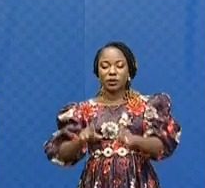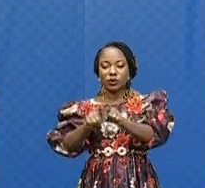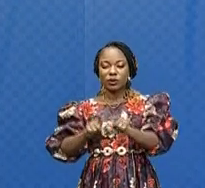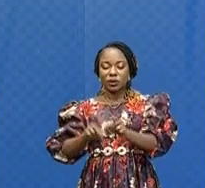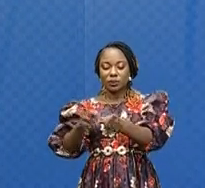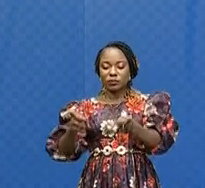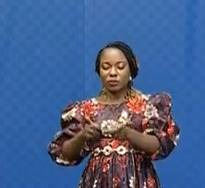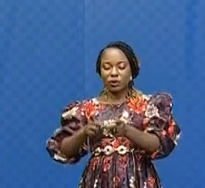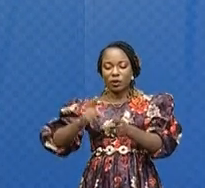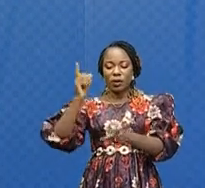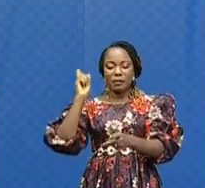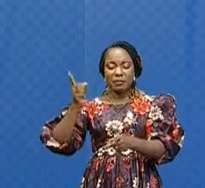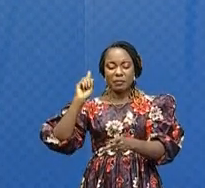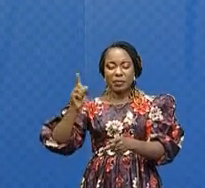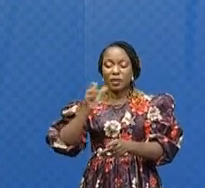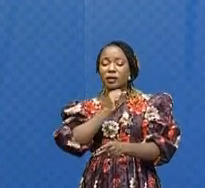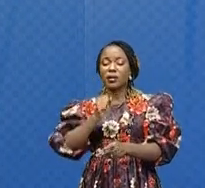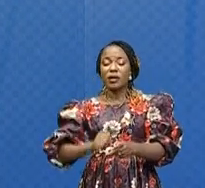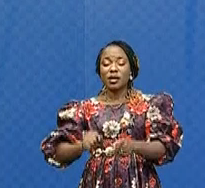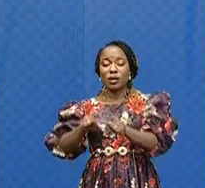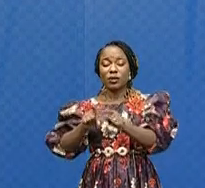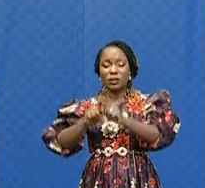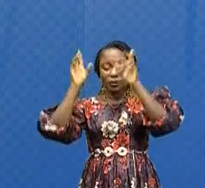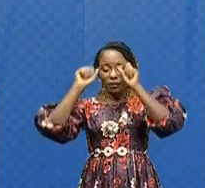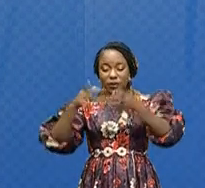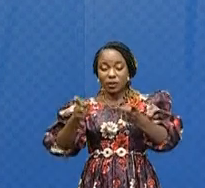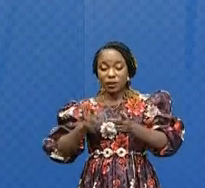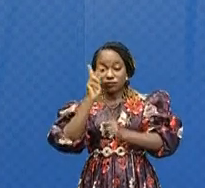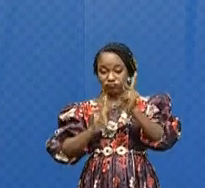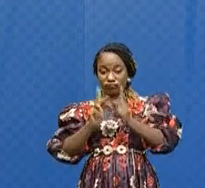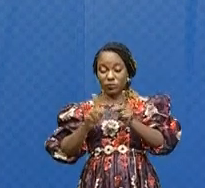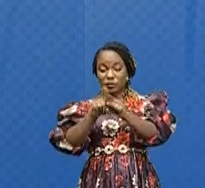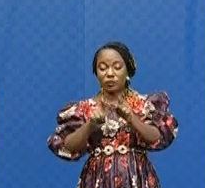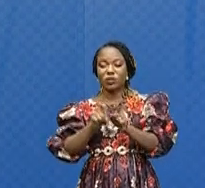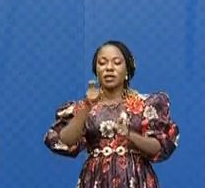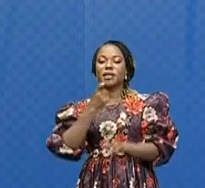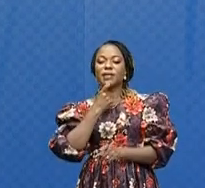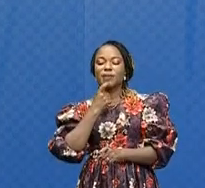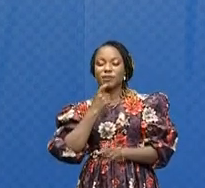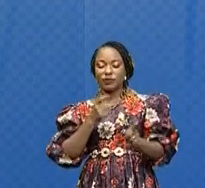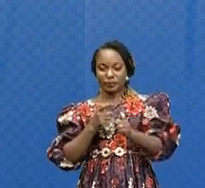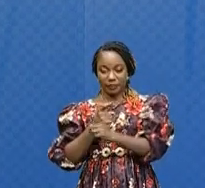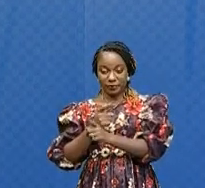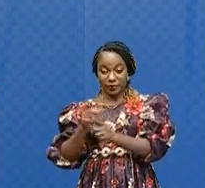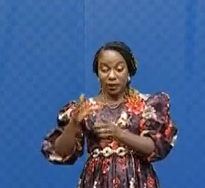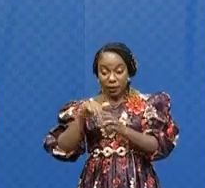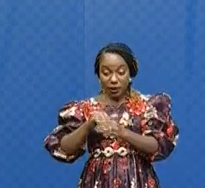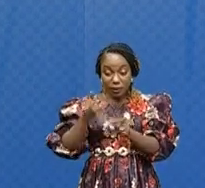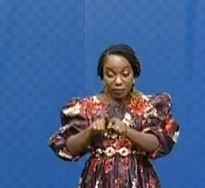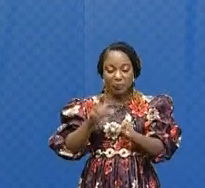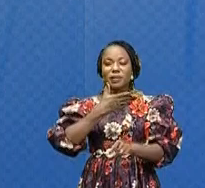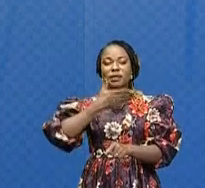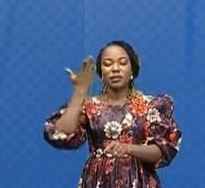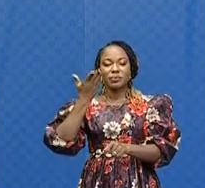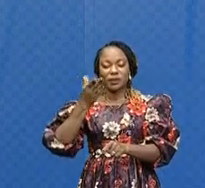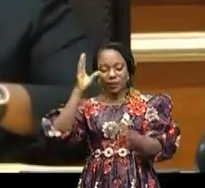demeure de l'un de nos pères fondateurs et un lieu de recueillement et de tourisme historique. Dans cet esprit, le président